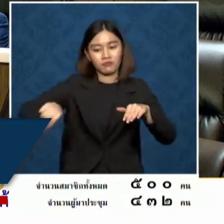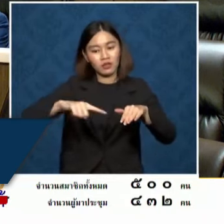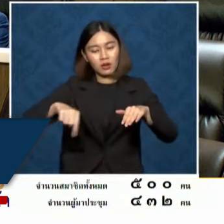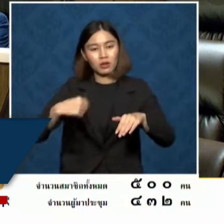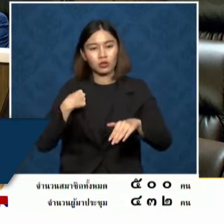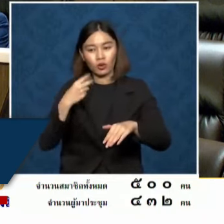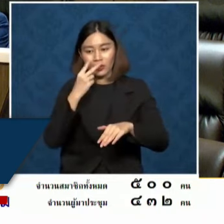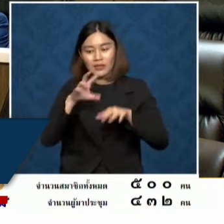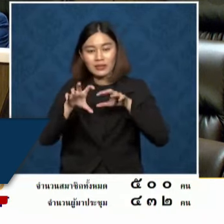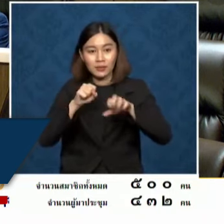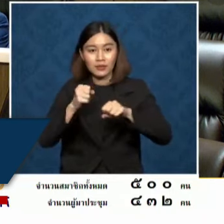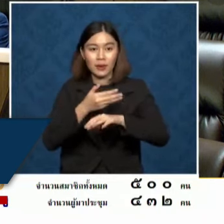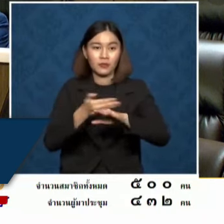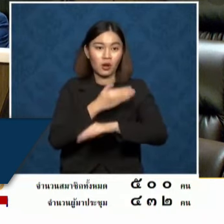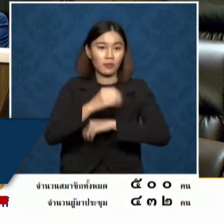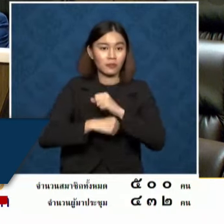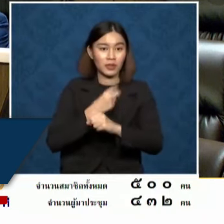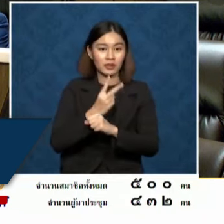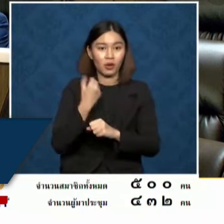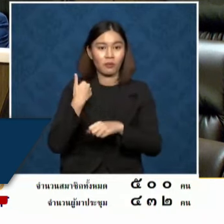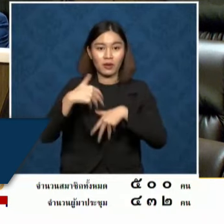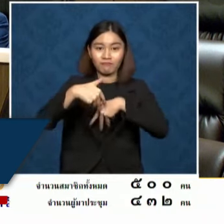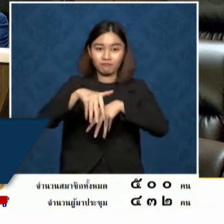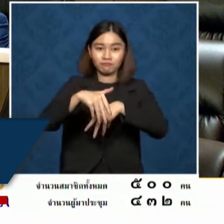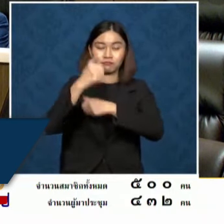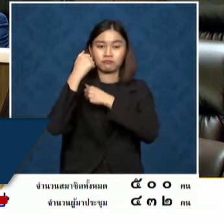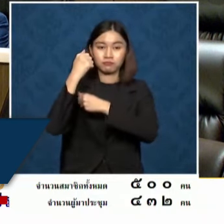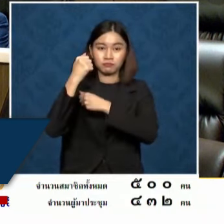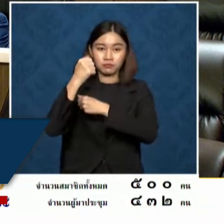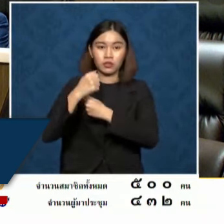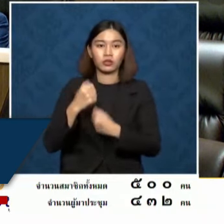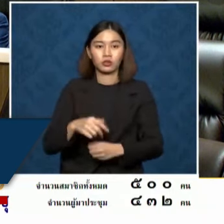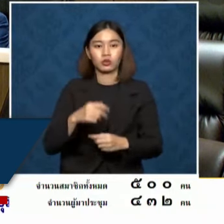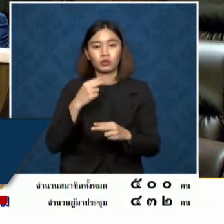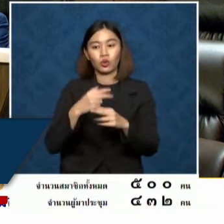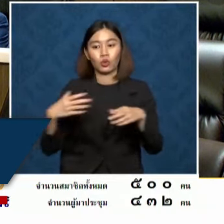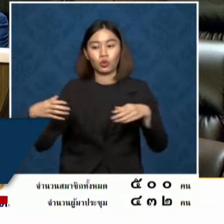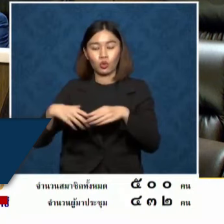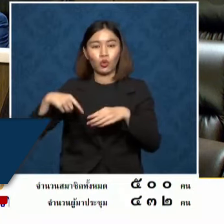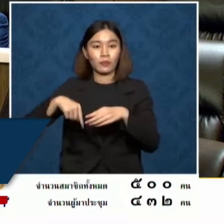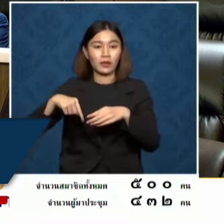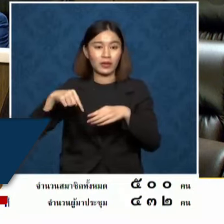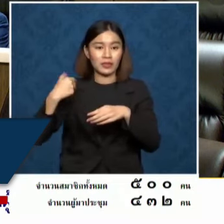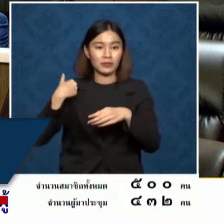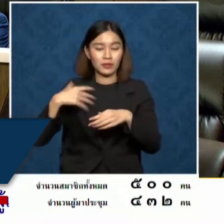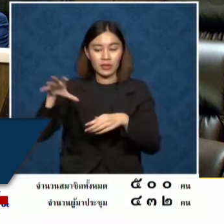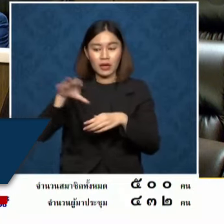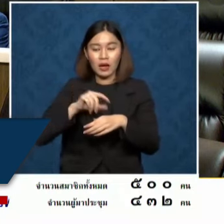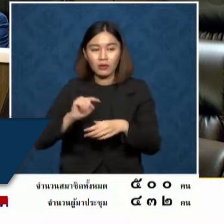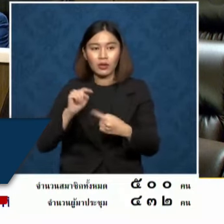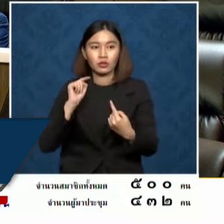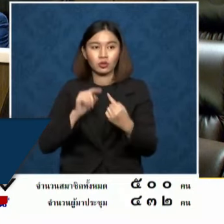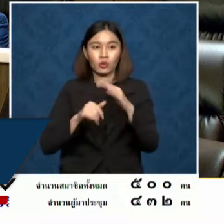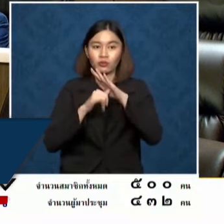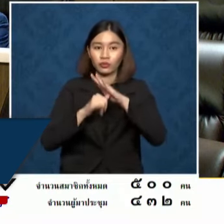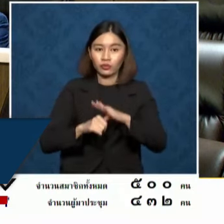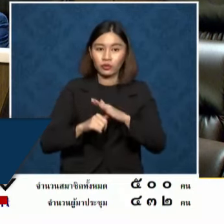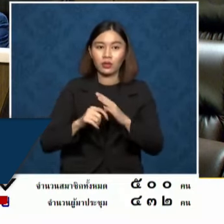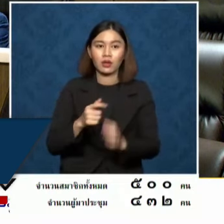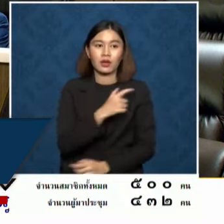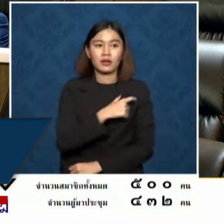สังเกตการณ์ในช่วงตลอด 2ปีที่มีการชุมนุมนั้นนะครับของของ amnestyนั้นนะครับมีการนำคดีหมิ่นประมาท